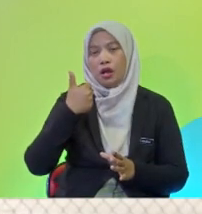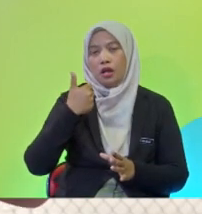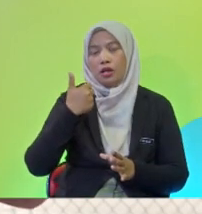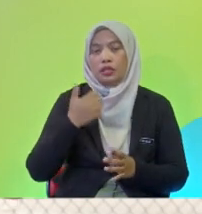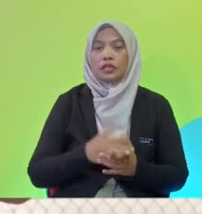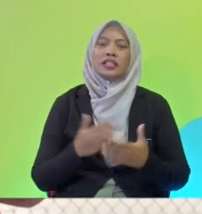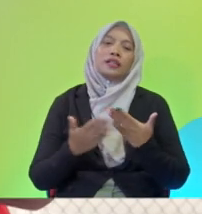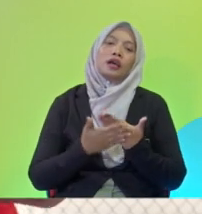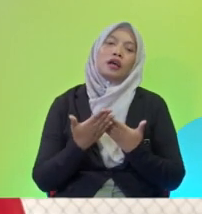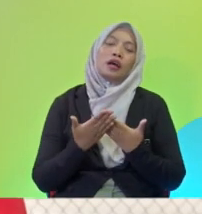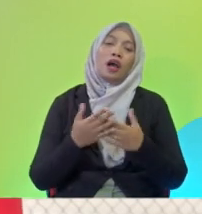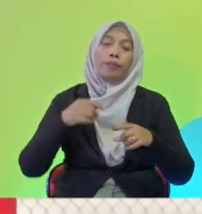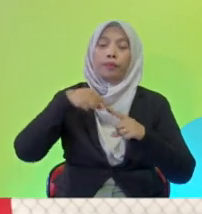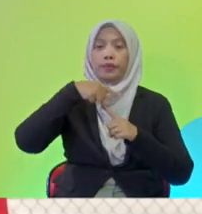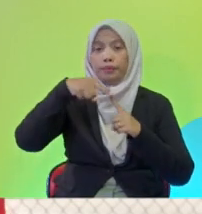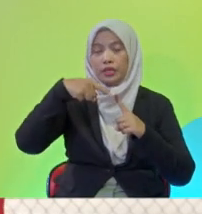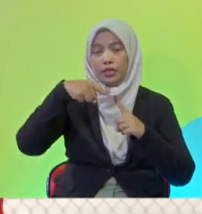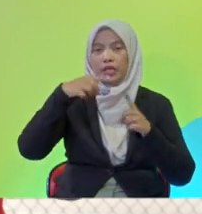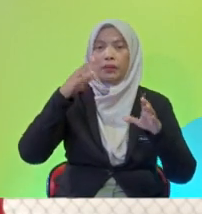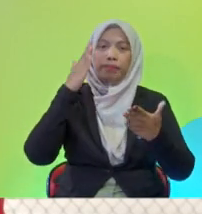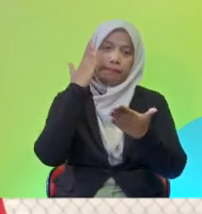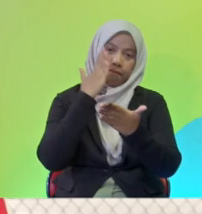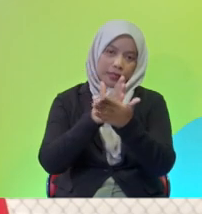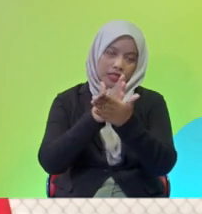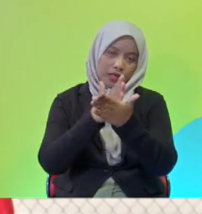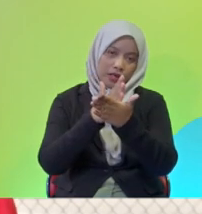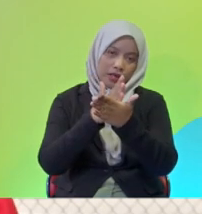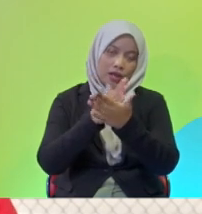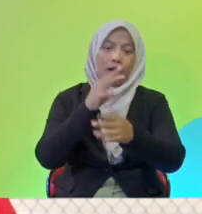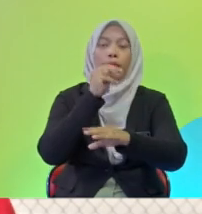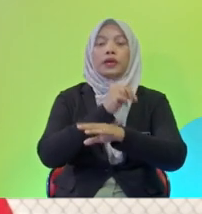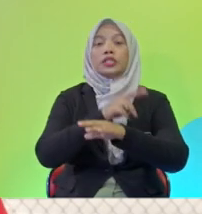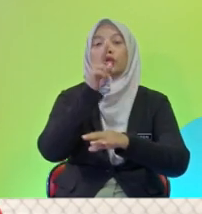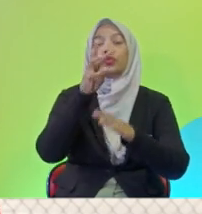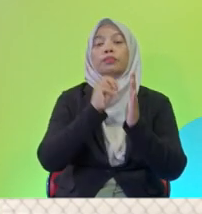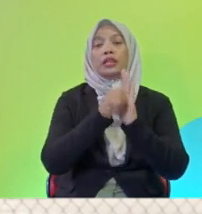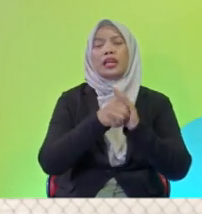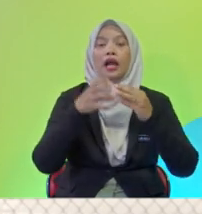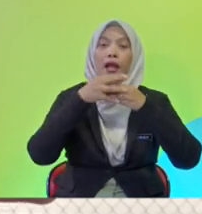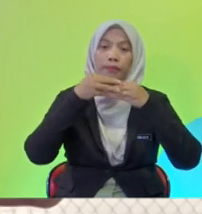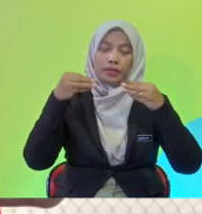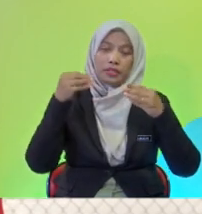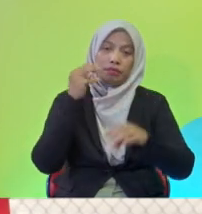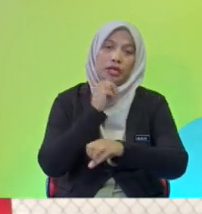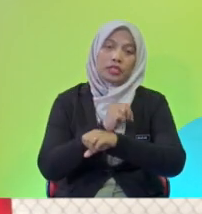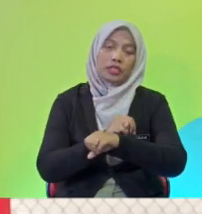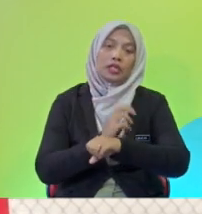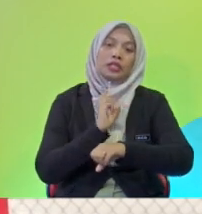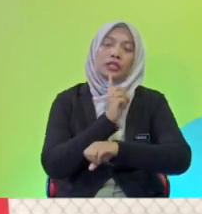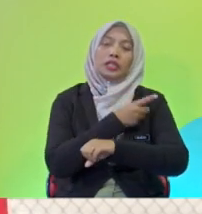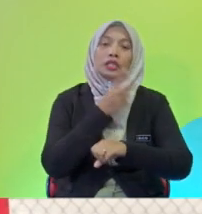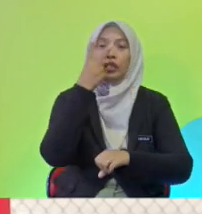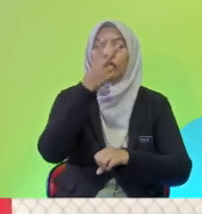menentukan pemenang senang, Aiman. Apabila tamat, contoh cikgu cakap tadi, okey, masa 2 minit. Kalau habis masa, kita akan tengok